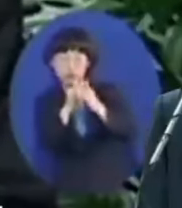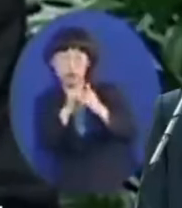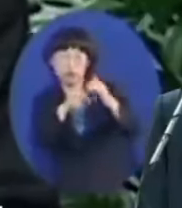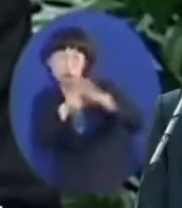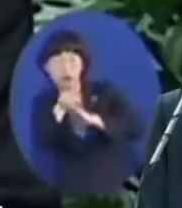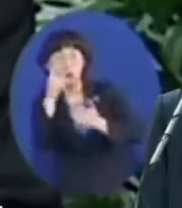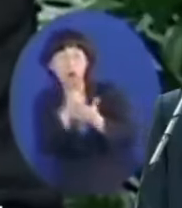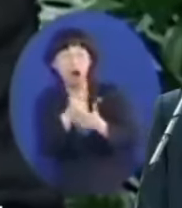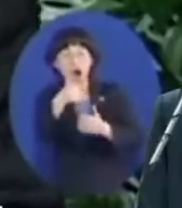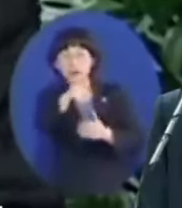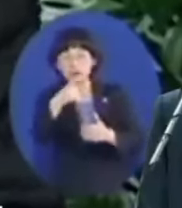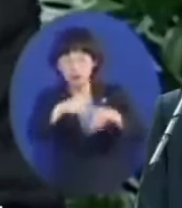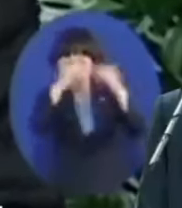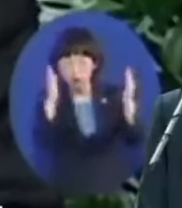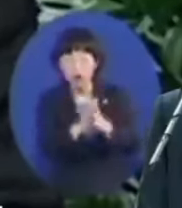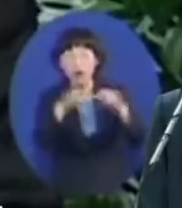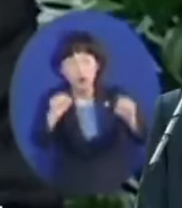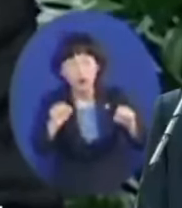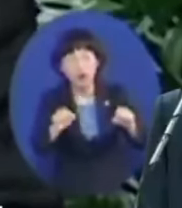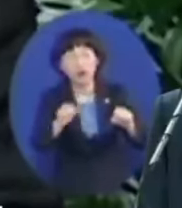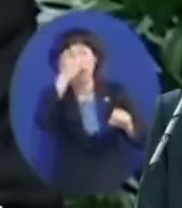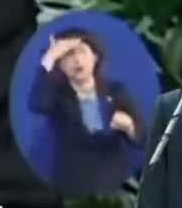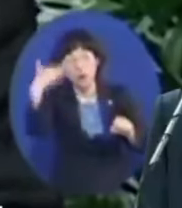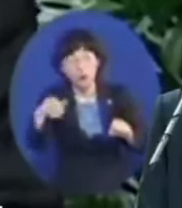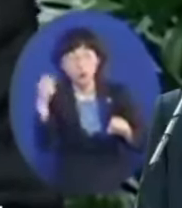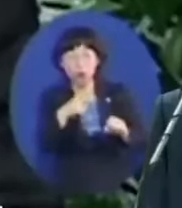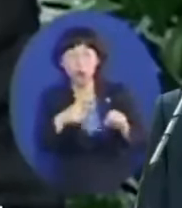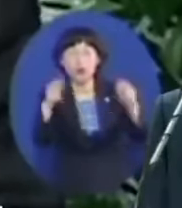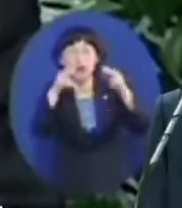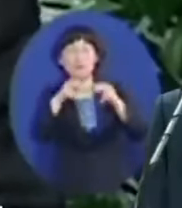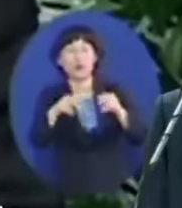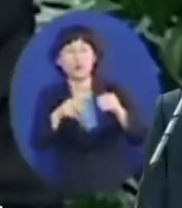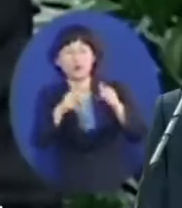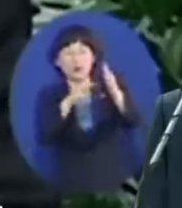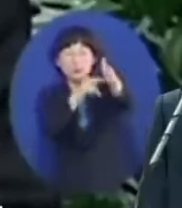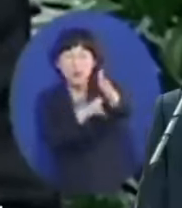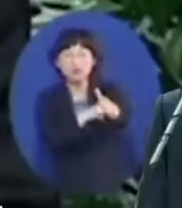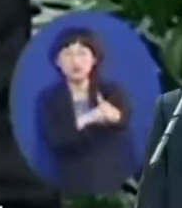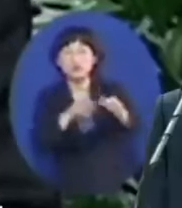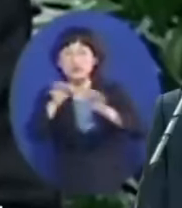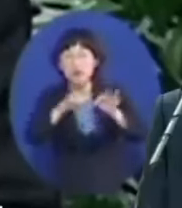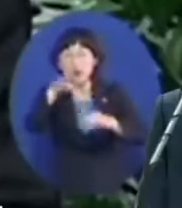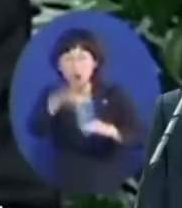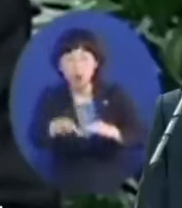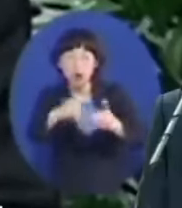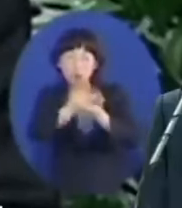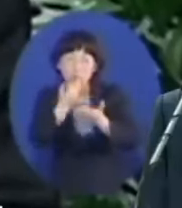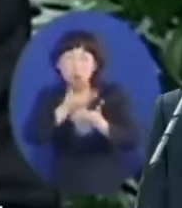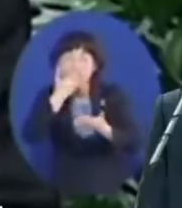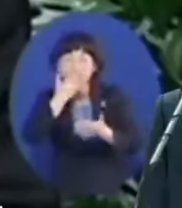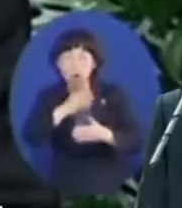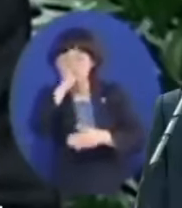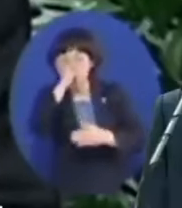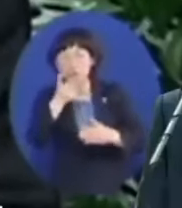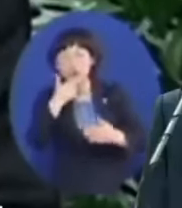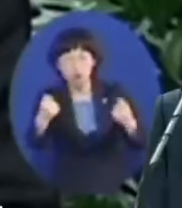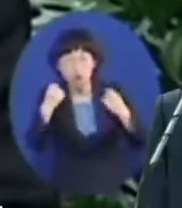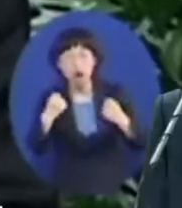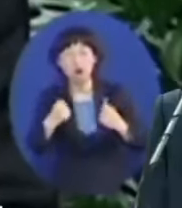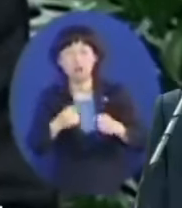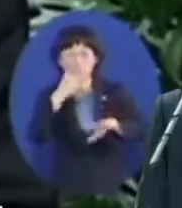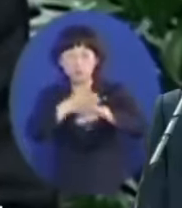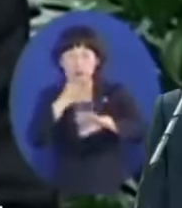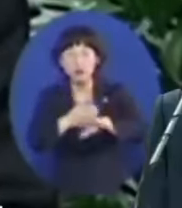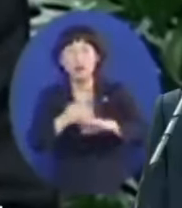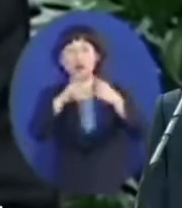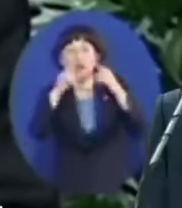않고 고스란히 나왔지요. 남대문 시장에서 장사해서 교육도 하시게 먹고 살았지요. 병들지 않고 건강해서 이렇게 늙었지요. 여기 교회